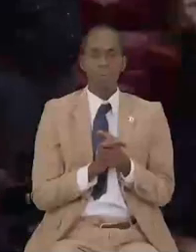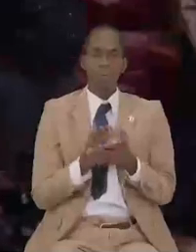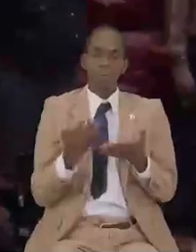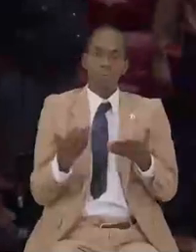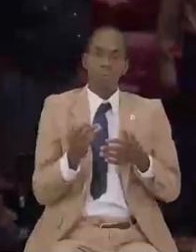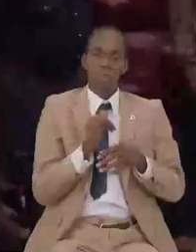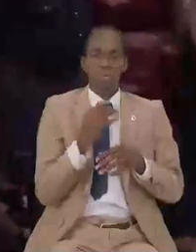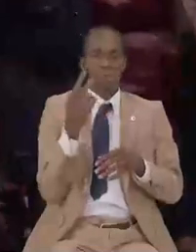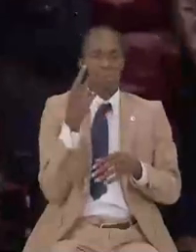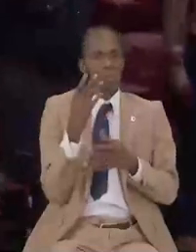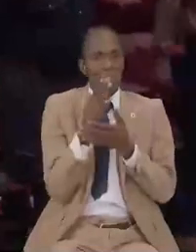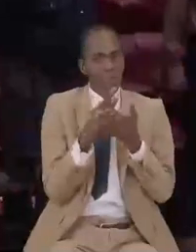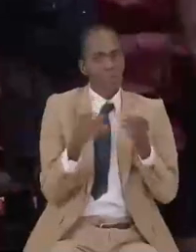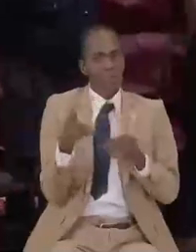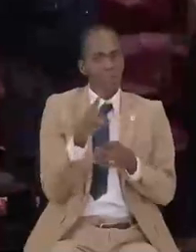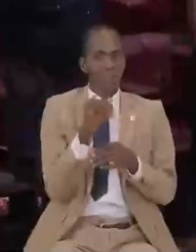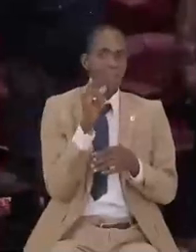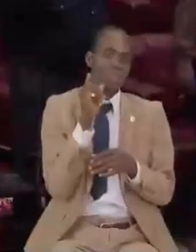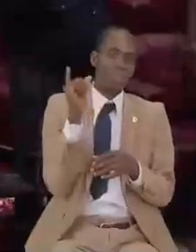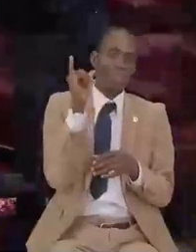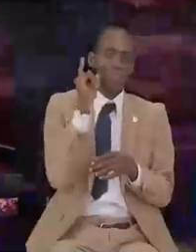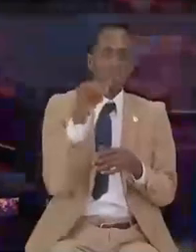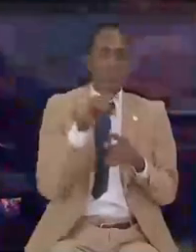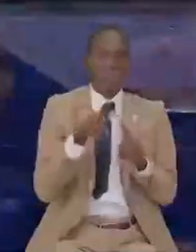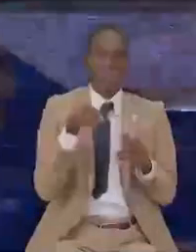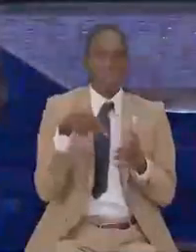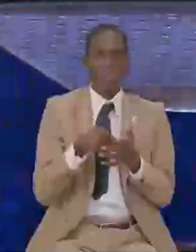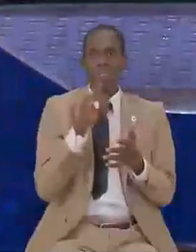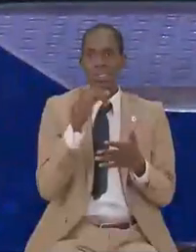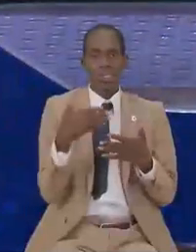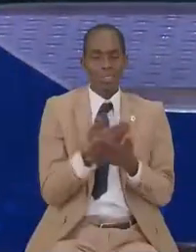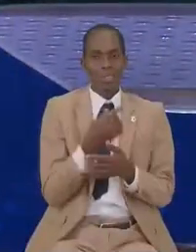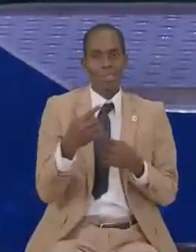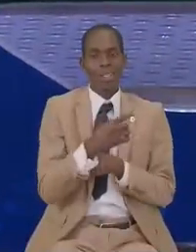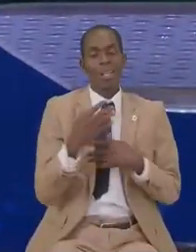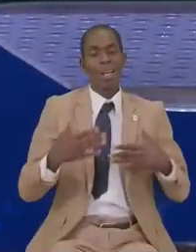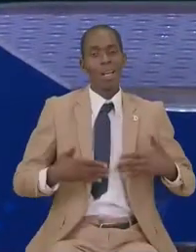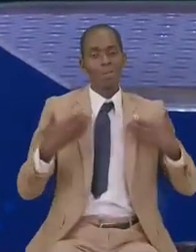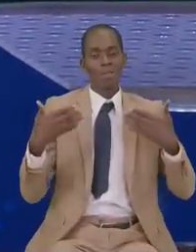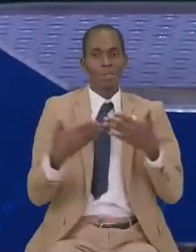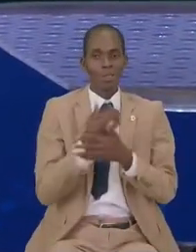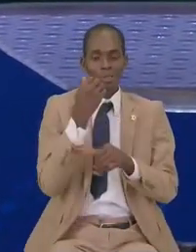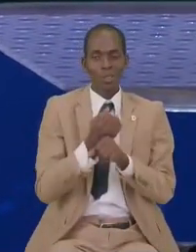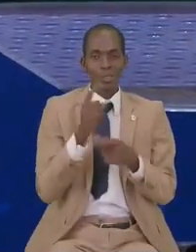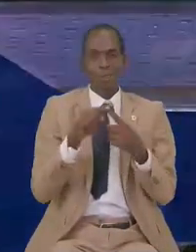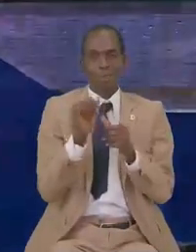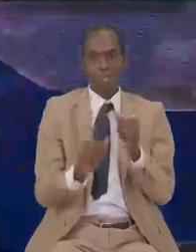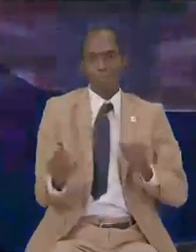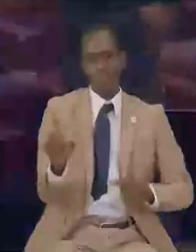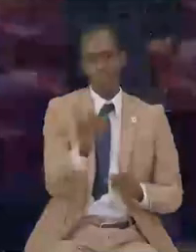j'ai vu certaines têtes hier, voici un nouveau jour, une bonne heureuse année à tous.